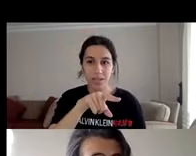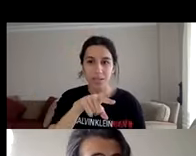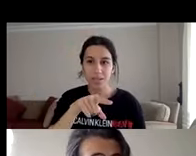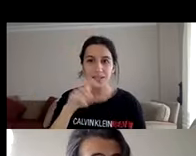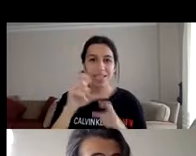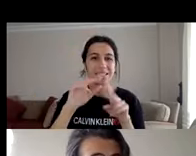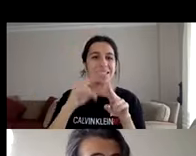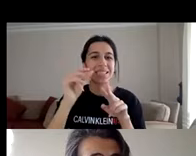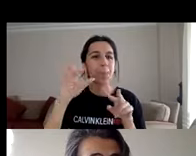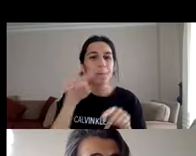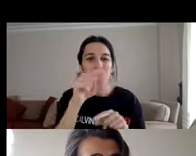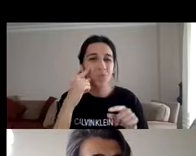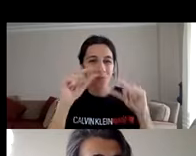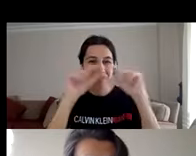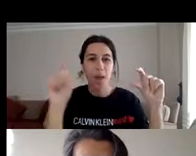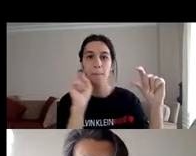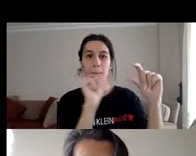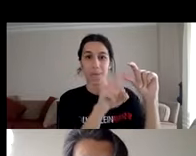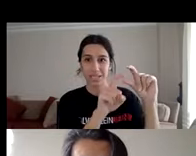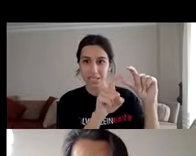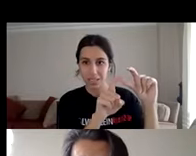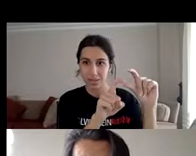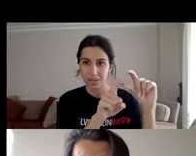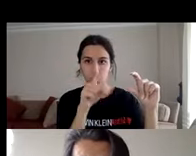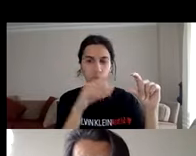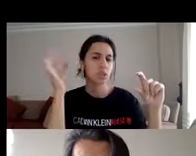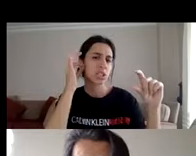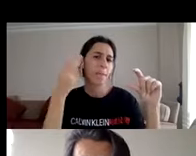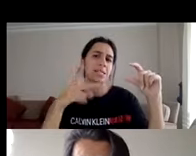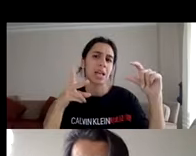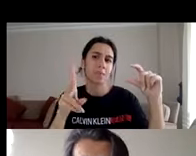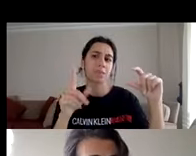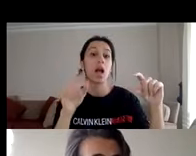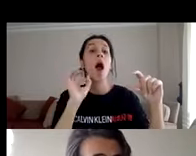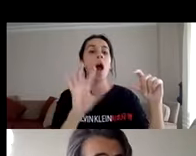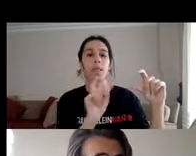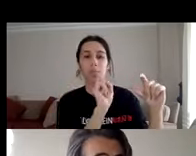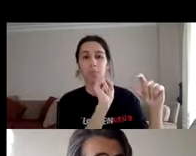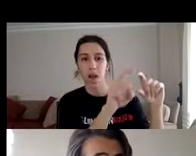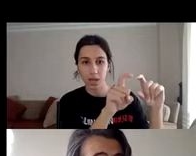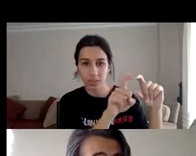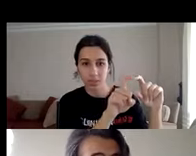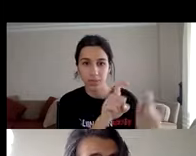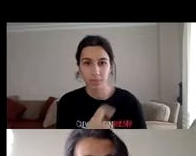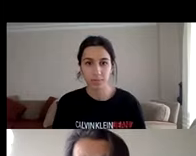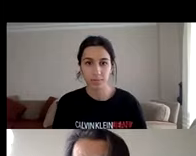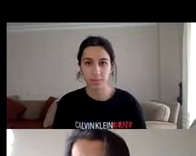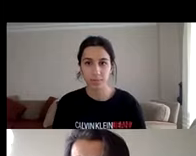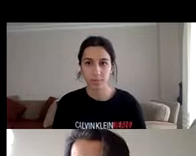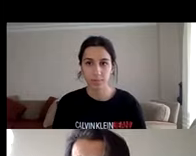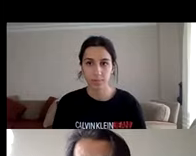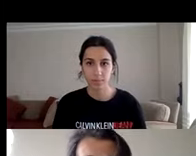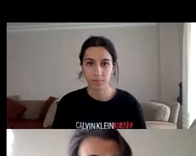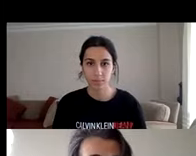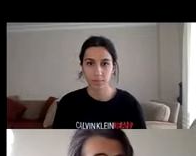main content butonuyla buna tıkladığınız an bunu dinleyebiliyor arkadaşlar. Anında buna tıklayıp yukarıdaki ana navigasyon